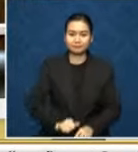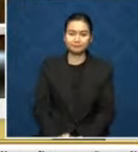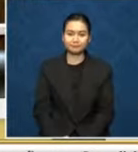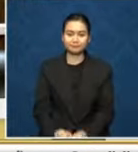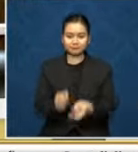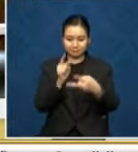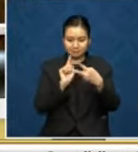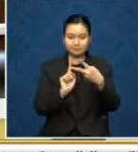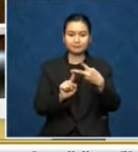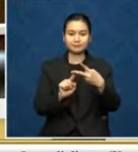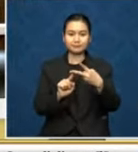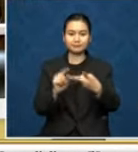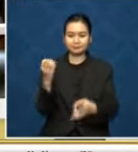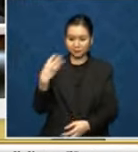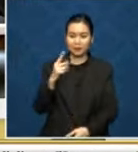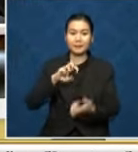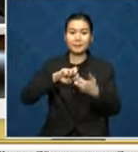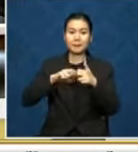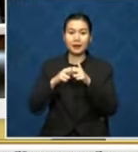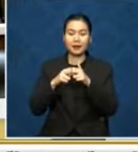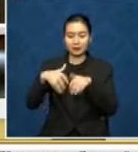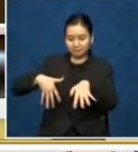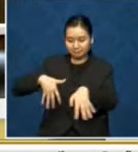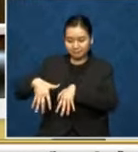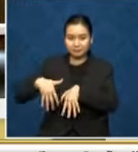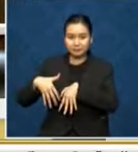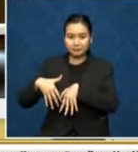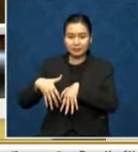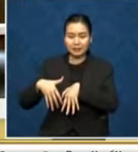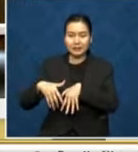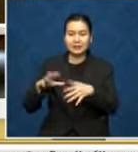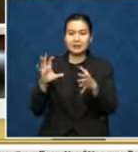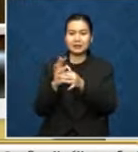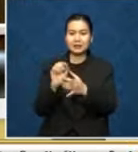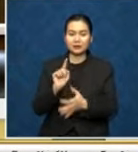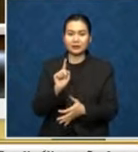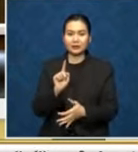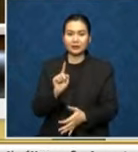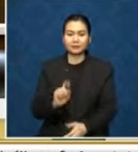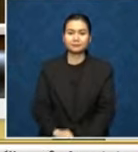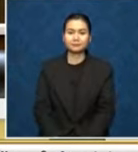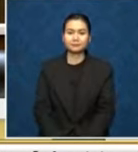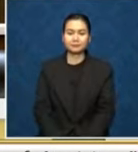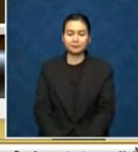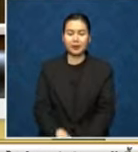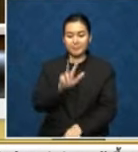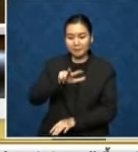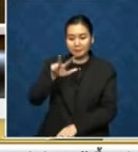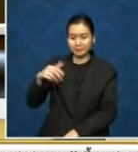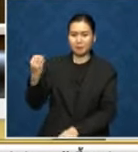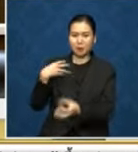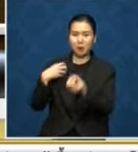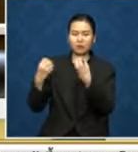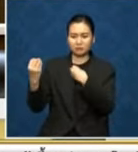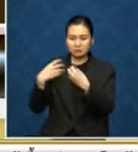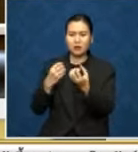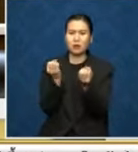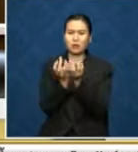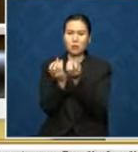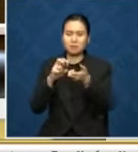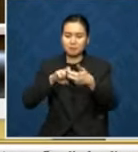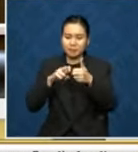ได้รับการร้องเรียนจากพี่น้องประชาชนครับผ่านมายังทีมงานพรรคเพื่อไทยครับเขตจตุจักรหลัก4ครับถึงความเดือดร้อนครับ